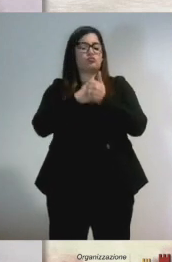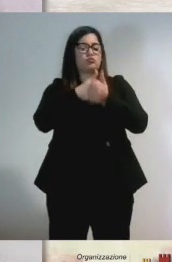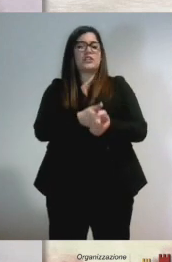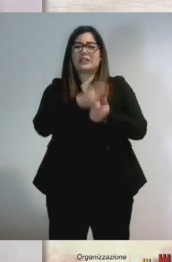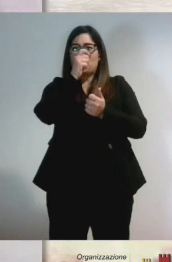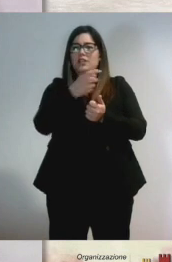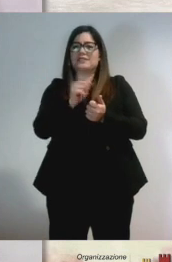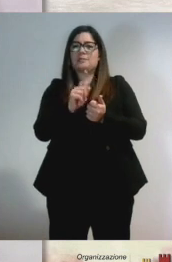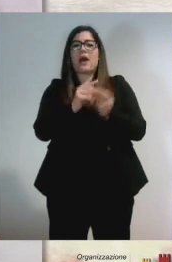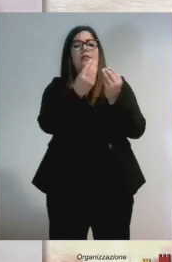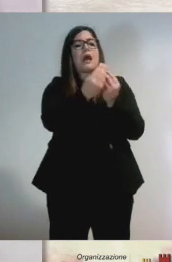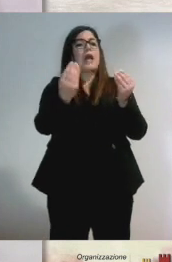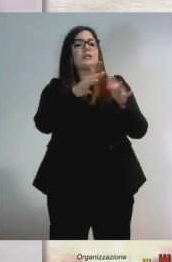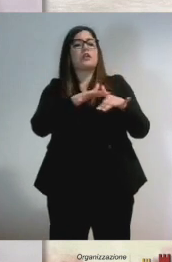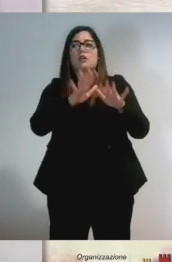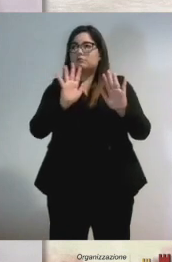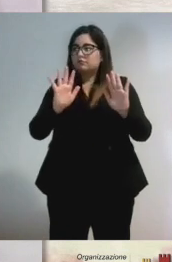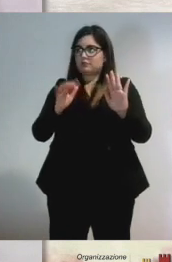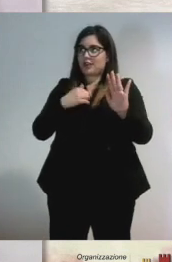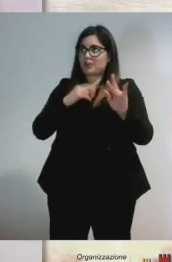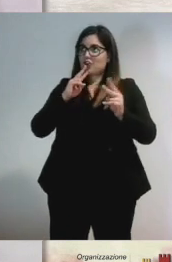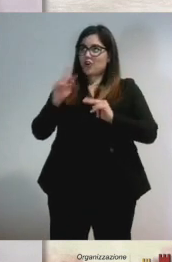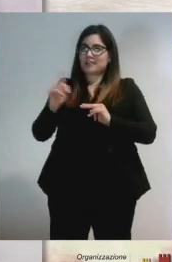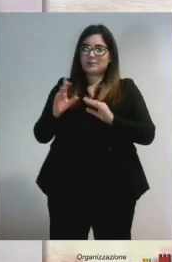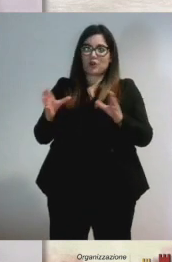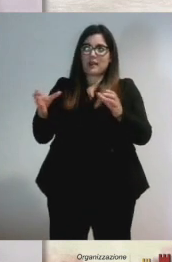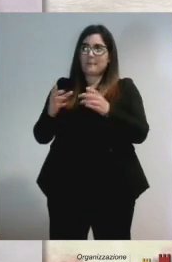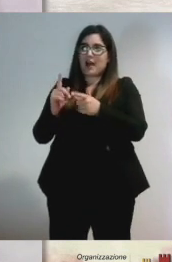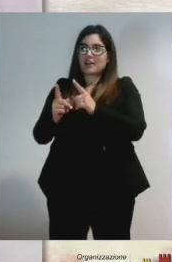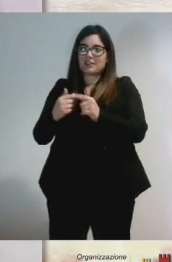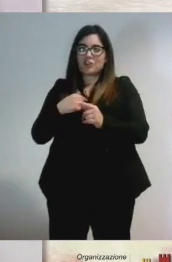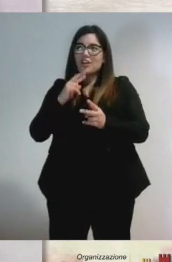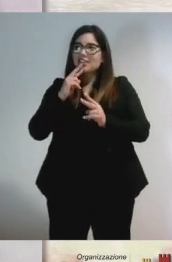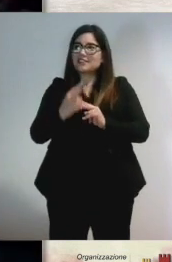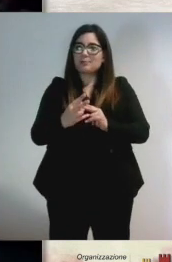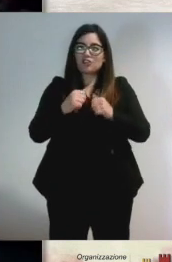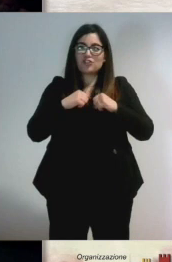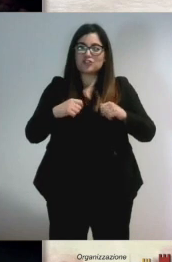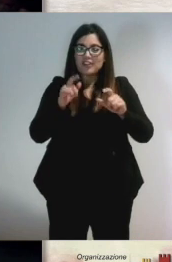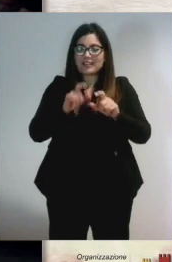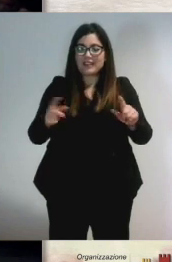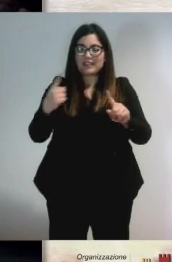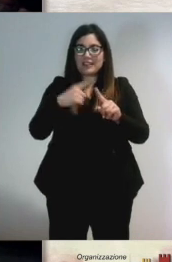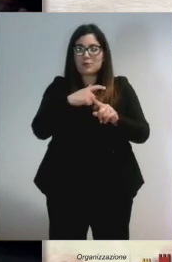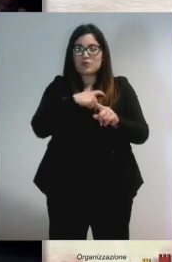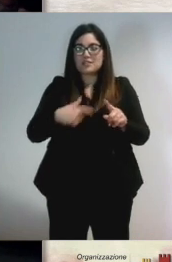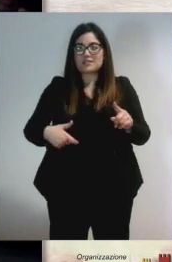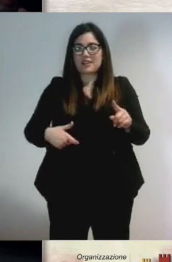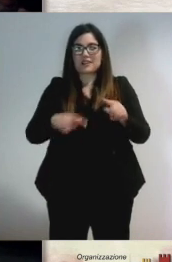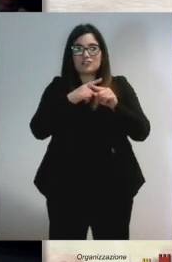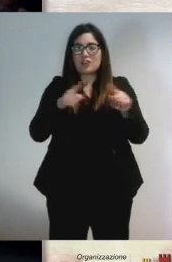devo rispondere non al mio partito risponde ai cittadini e rispondo ai sindaci che mi hanno